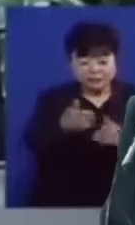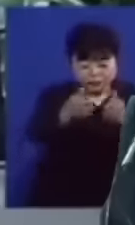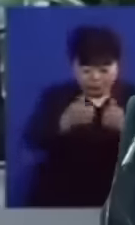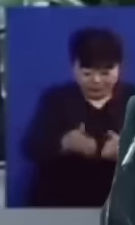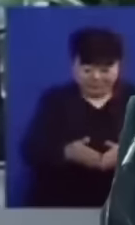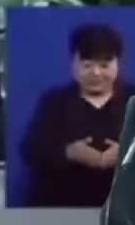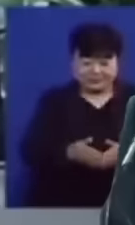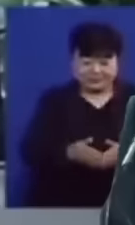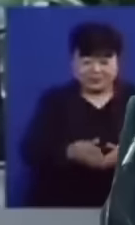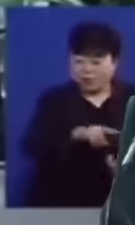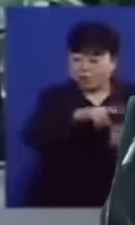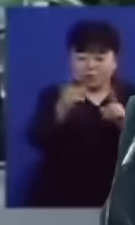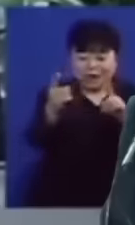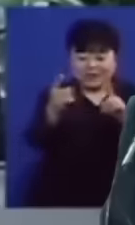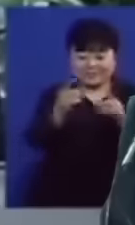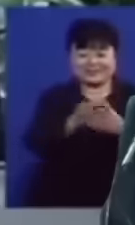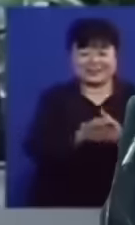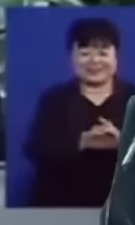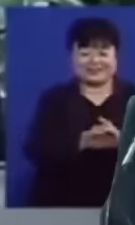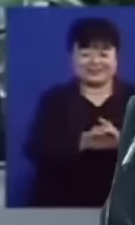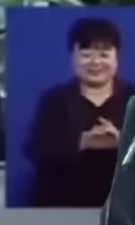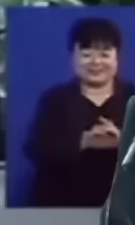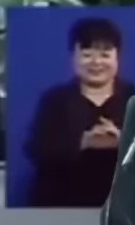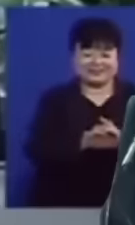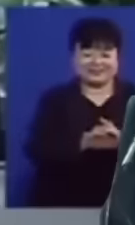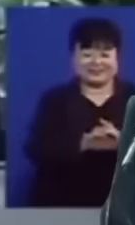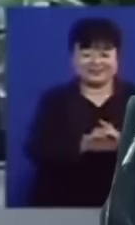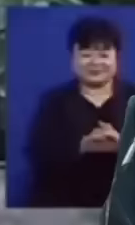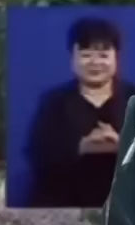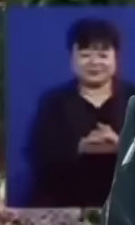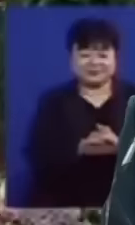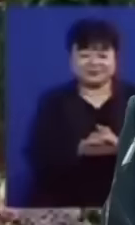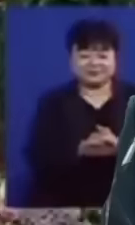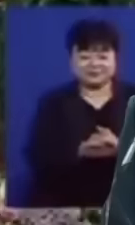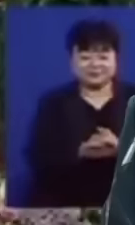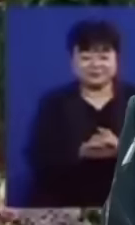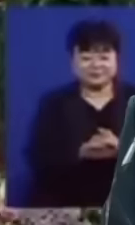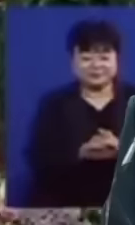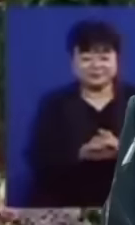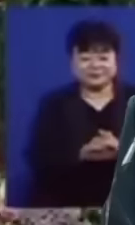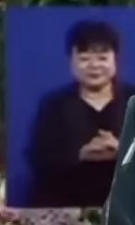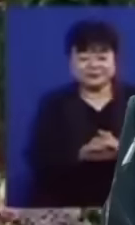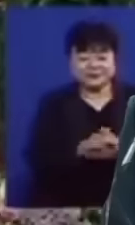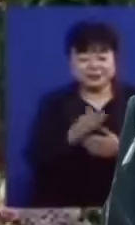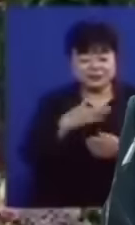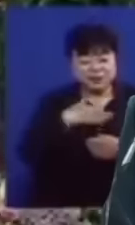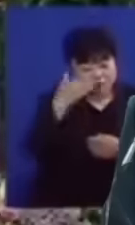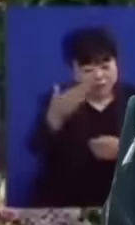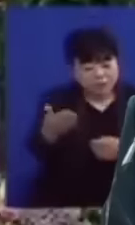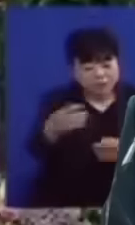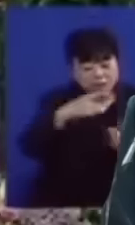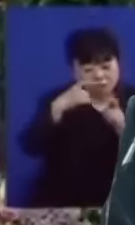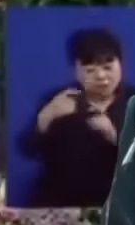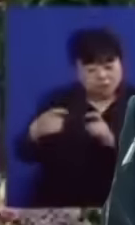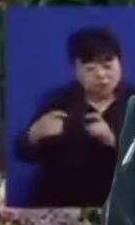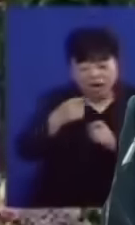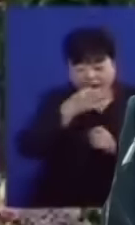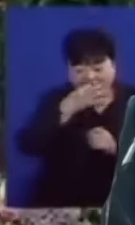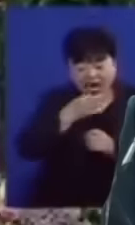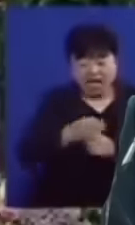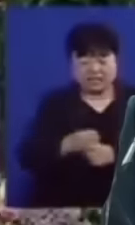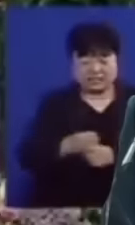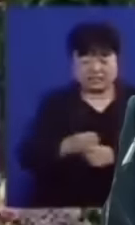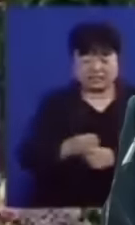통해서 부활한 것입니다. 에베소서 4장 22절로 24절에 너희는 유혹의 욕심을 따라